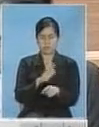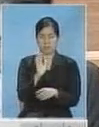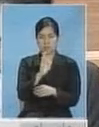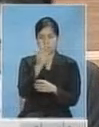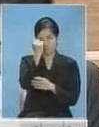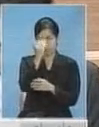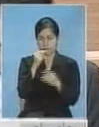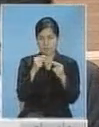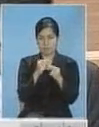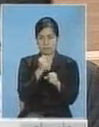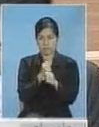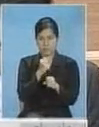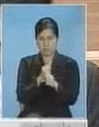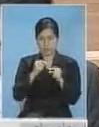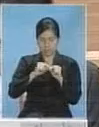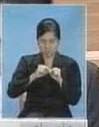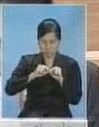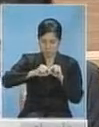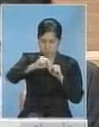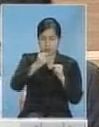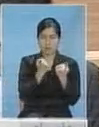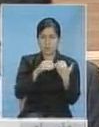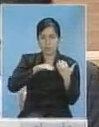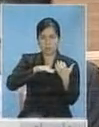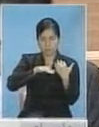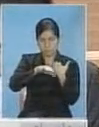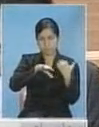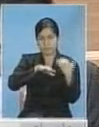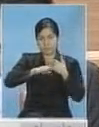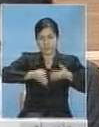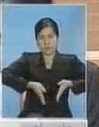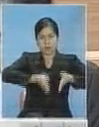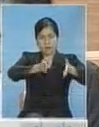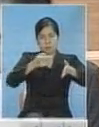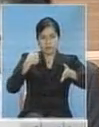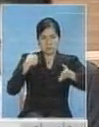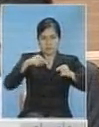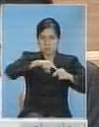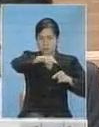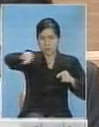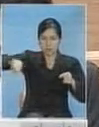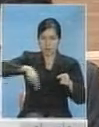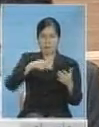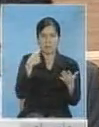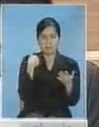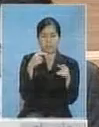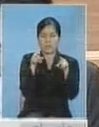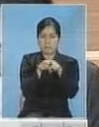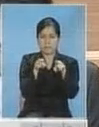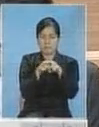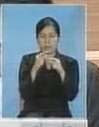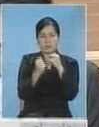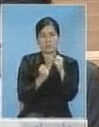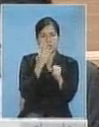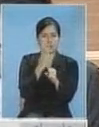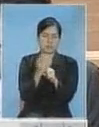มไม่ทำเส้นยาวๆให้มันบรรจบครบ3ปีให้เสร็จหรือจะเชื่อมโยงเป็นระยะแผน4ปี5ปีให้เสร็